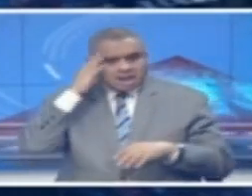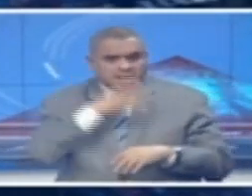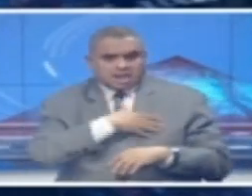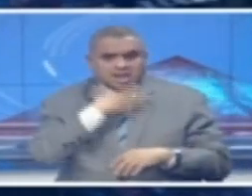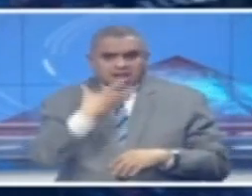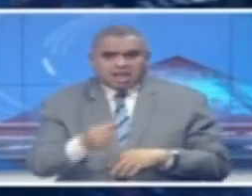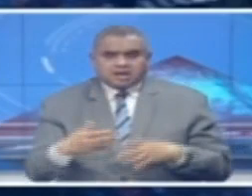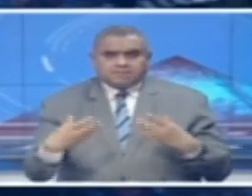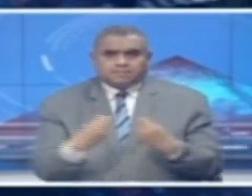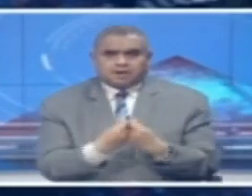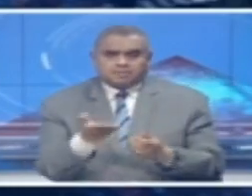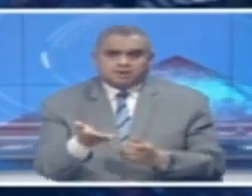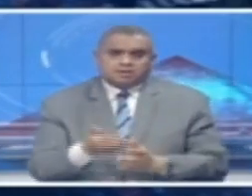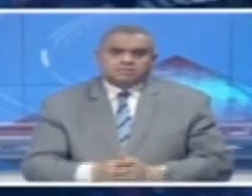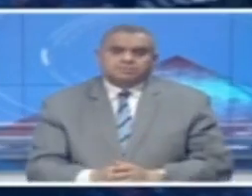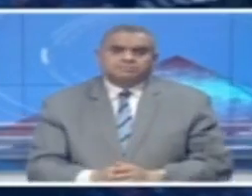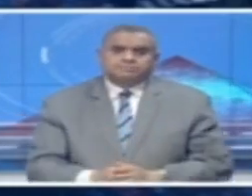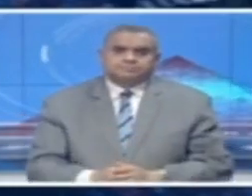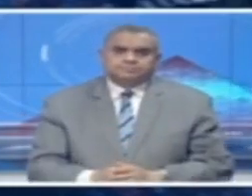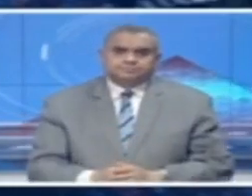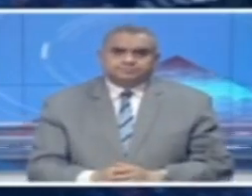الكريم.